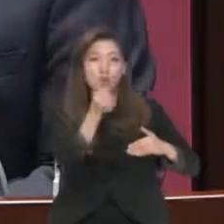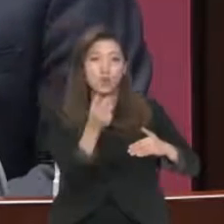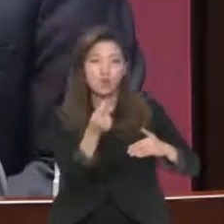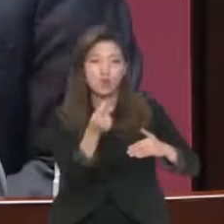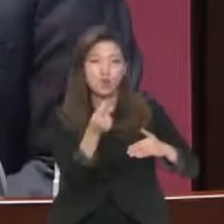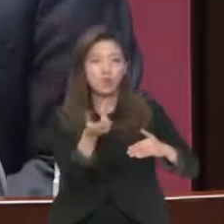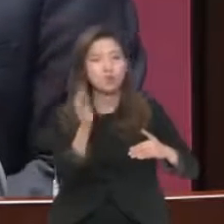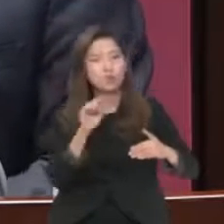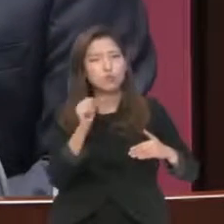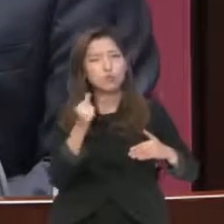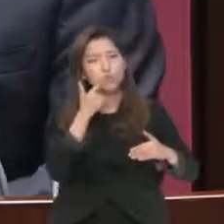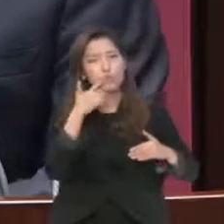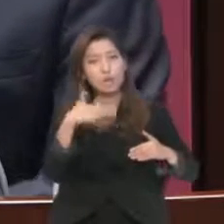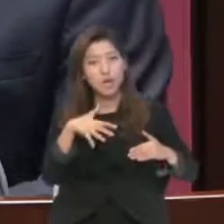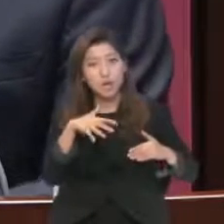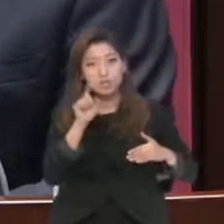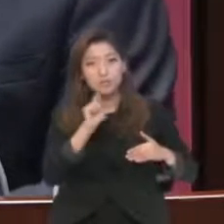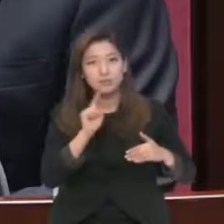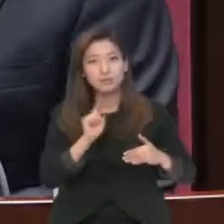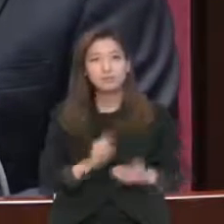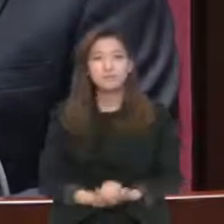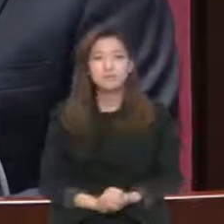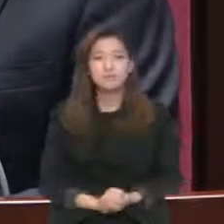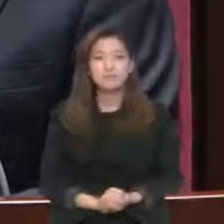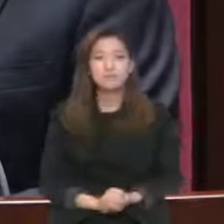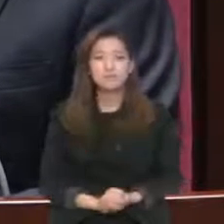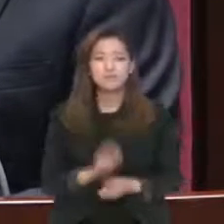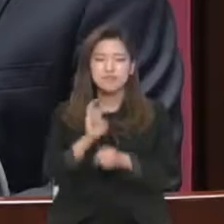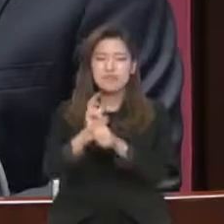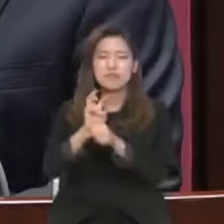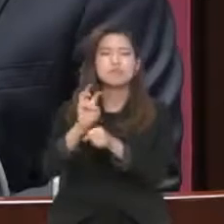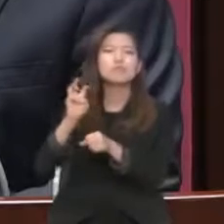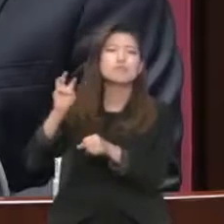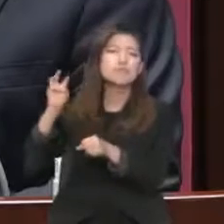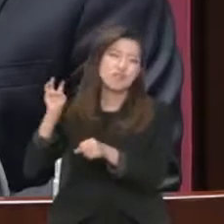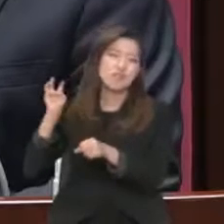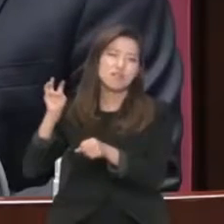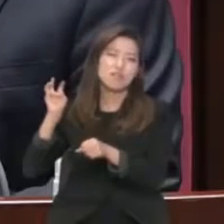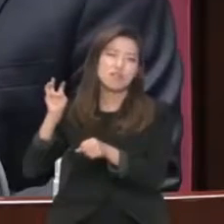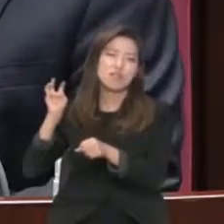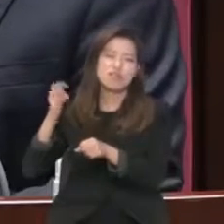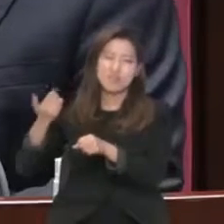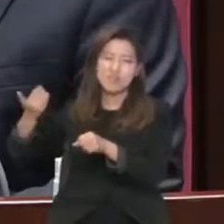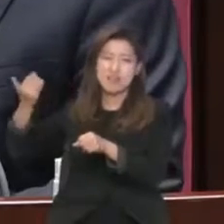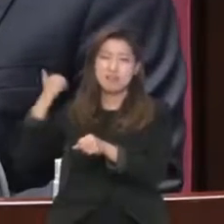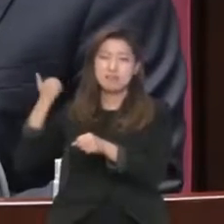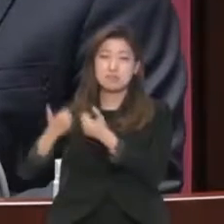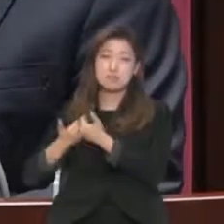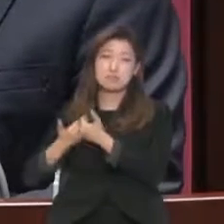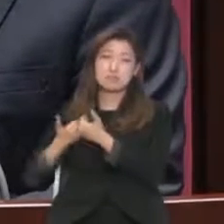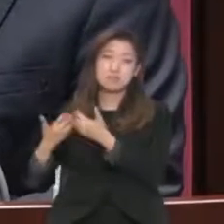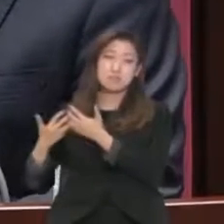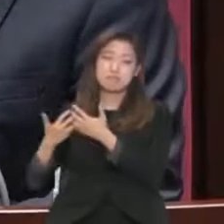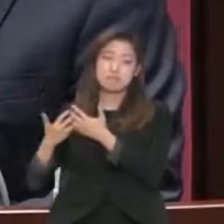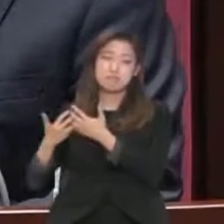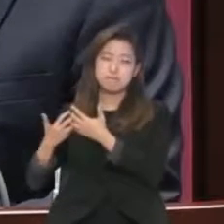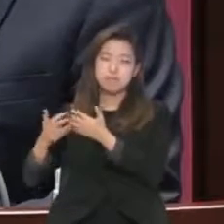다음에 더 진화하고 발전돼야 할 측면들은 30년 전에 어떤 의미에서 냉전 시대적인 이런 배경과